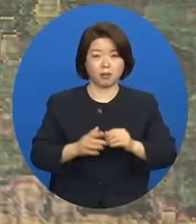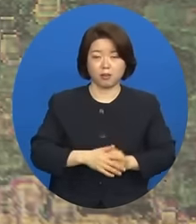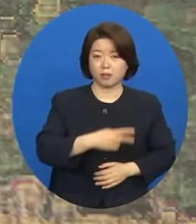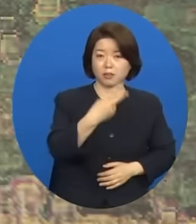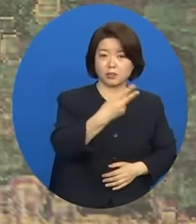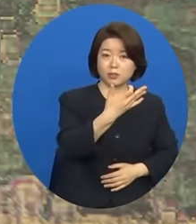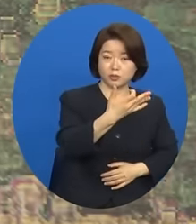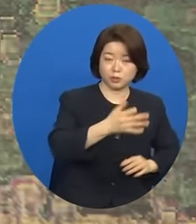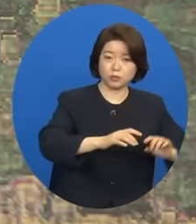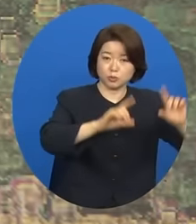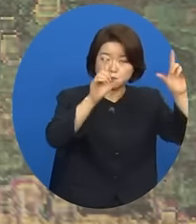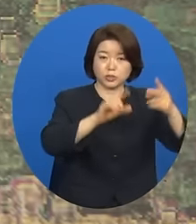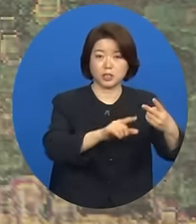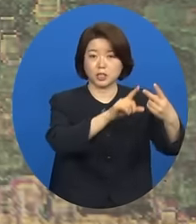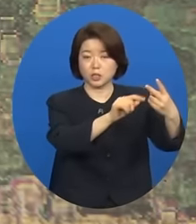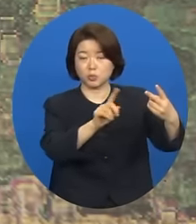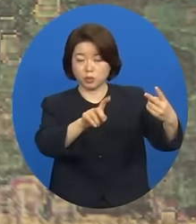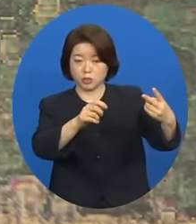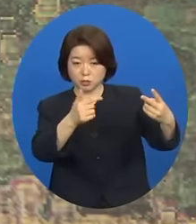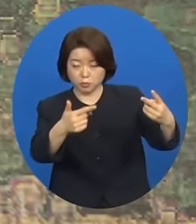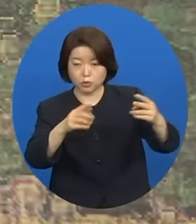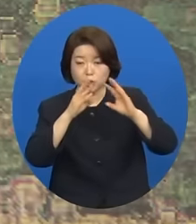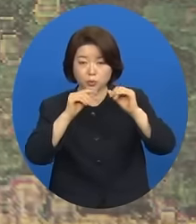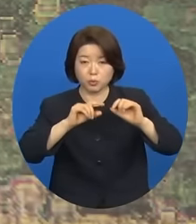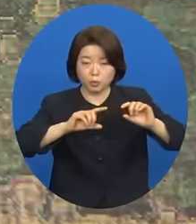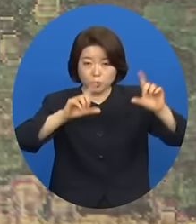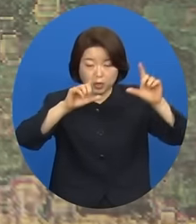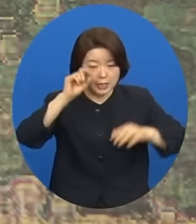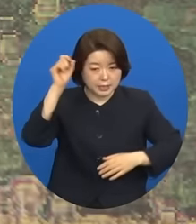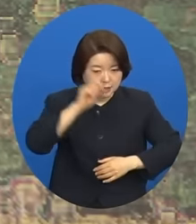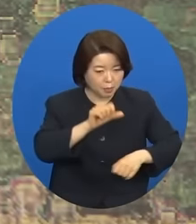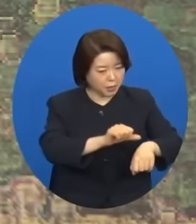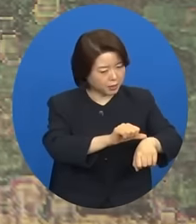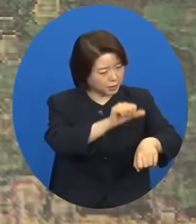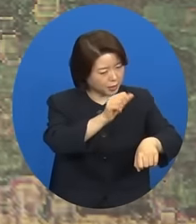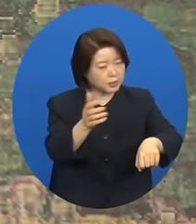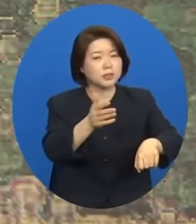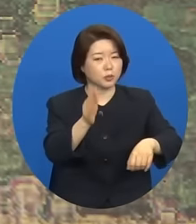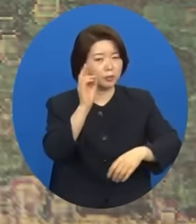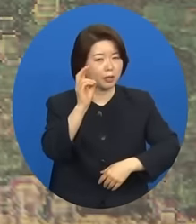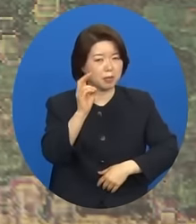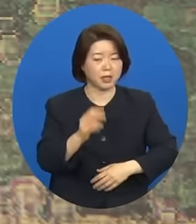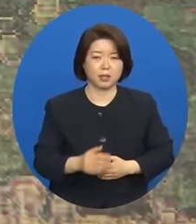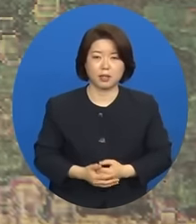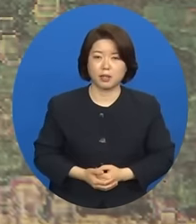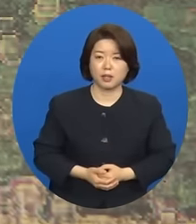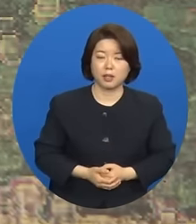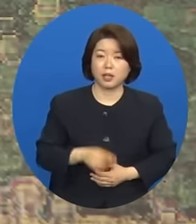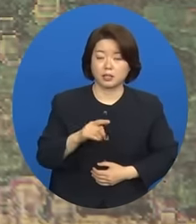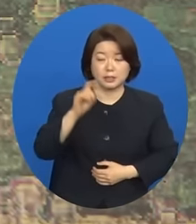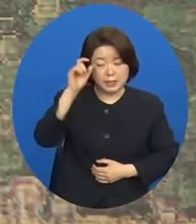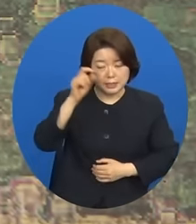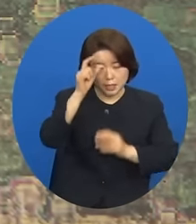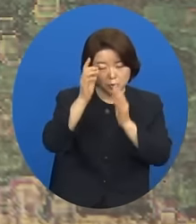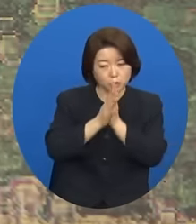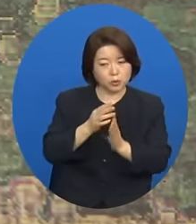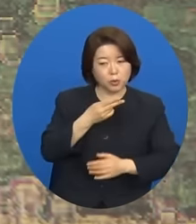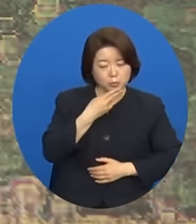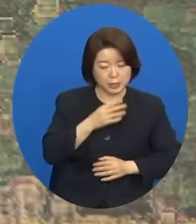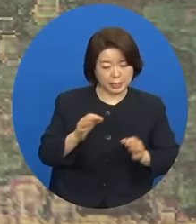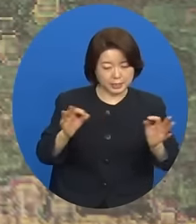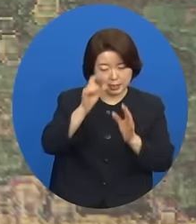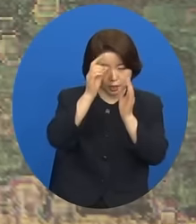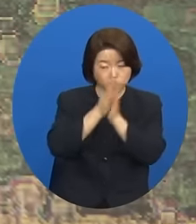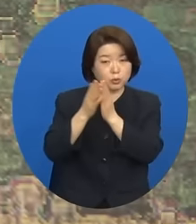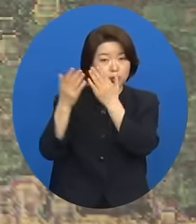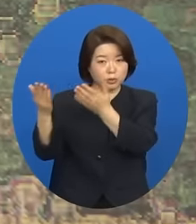2019년 2월 16일 토요일 새벽 5시 좀 넘었을 때였어요. 제가 이제 그날 새벽 기도가 없기 때문에 잠깐 기도를 하고 그